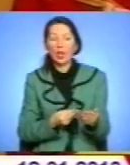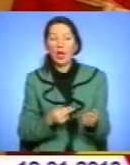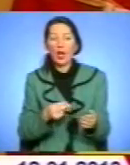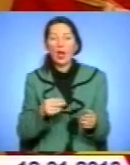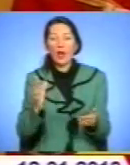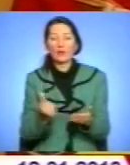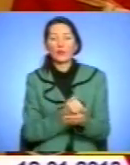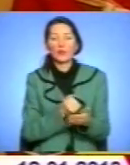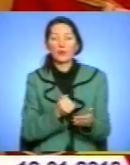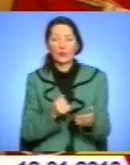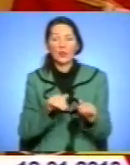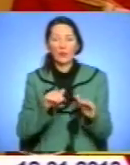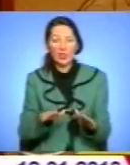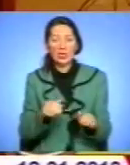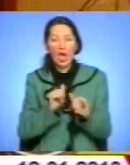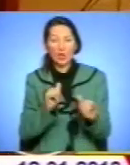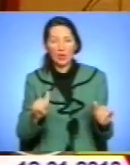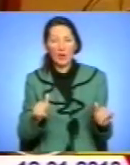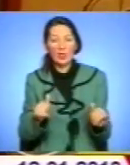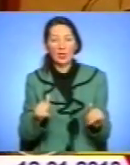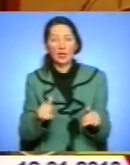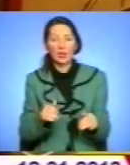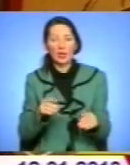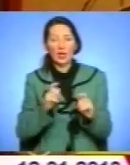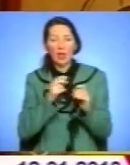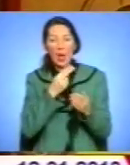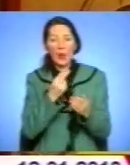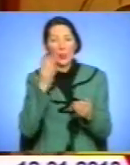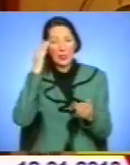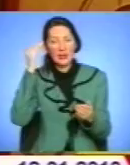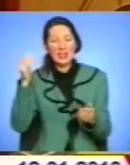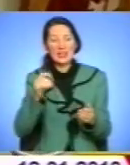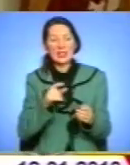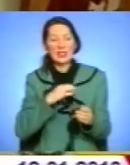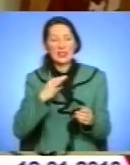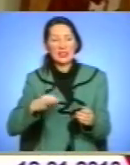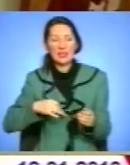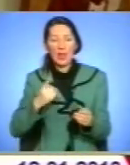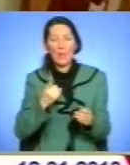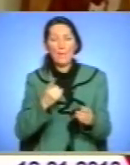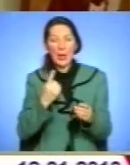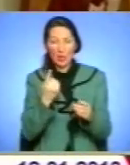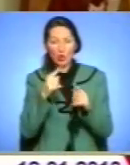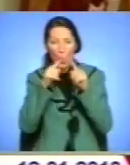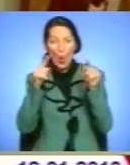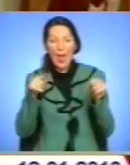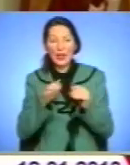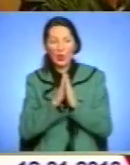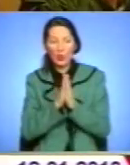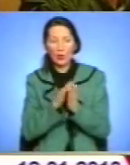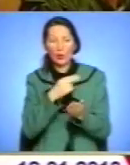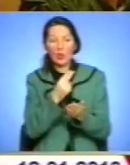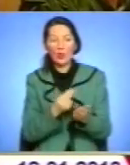дар сина до малювання. Першу ікону Михайло Кіцак написав на третьому курсі. Саме так він висловлюється, що у нього на